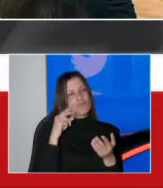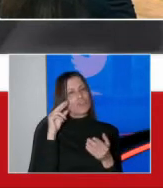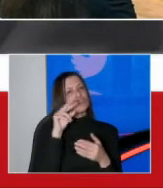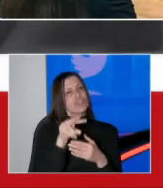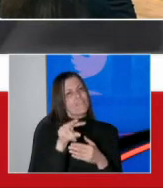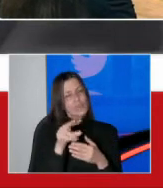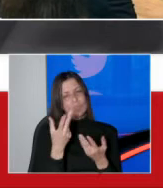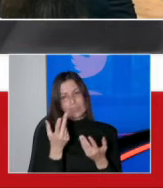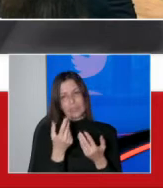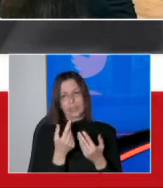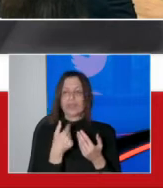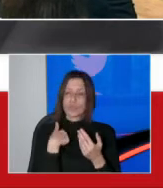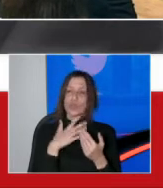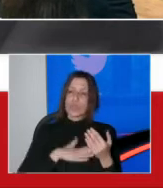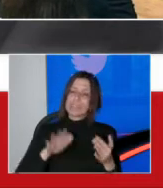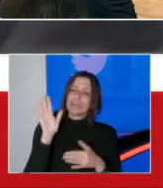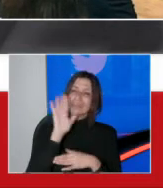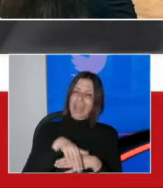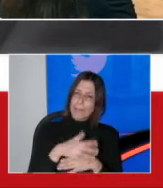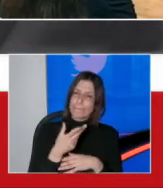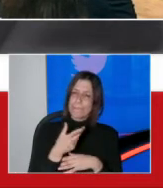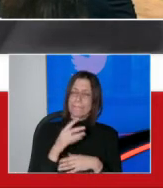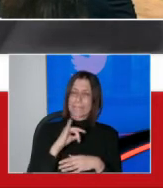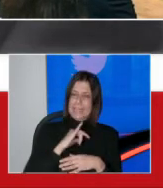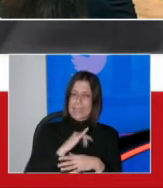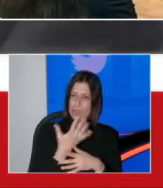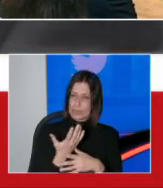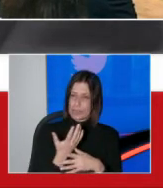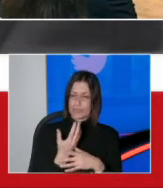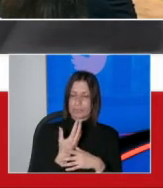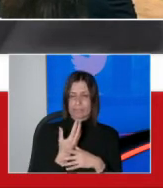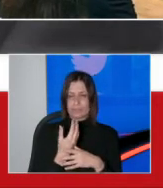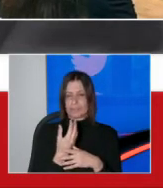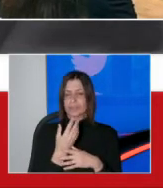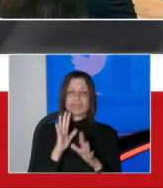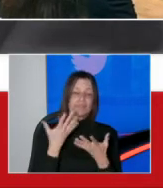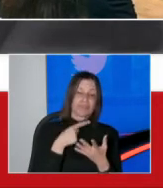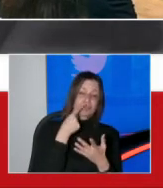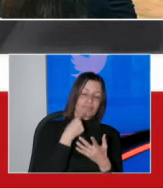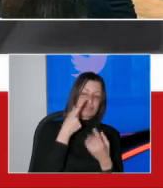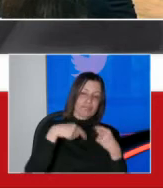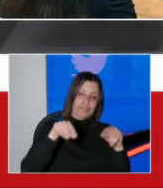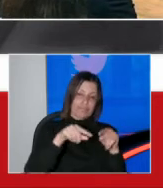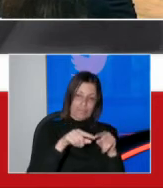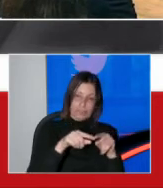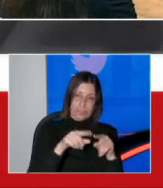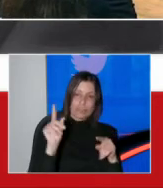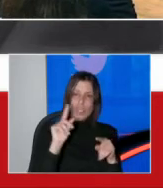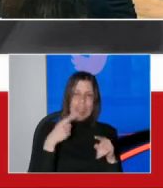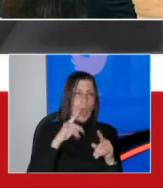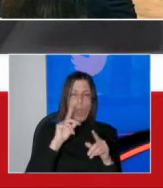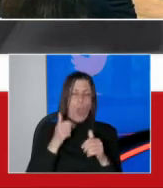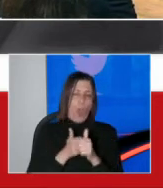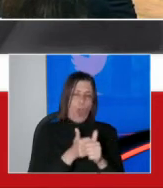לשקיפות כשלעצמה, אלא אנחנו חותרים גם לענייניות. ואם דיוני הוועדות, שאני לא כל כך